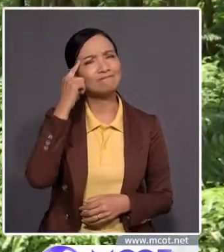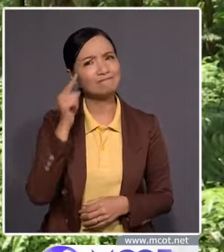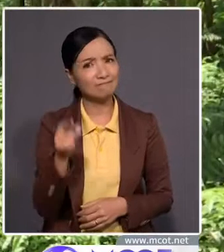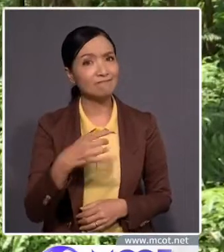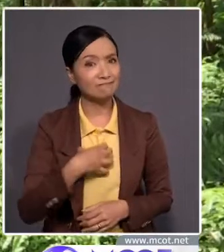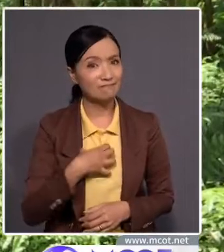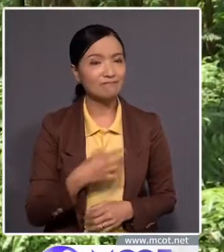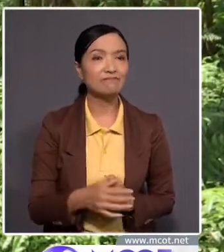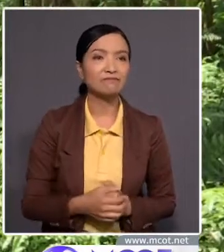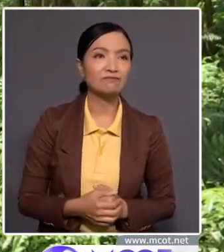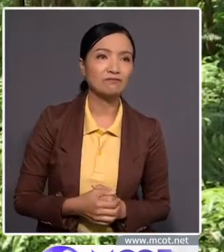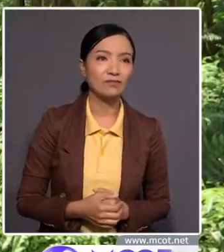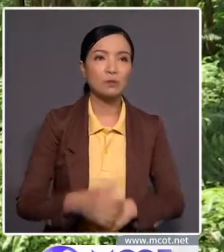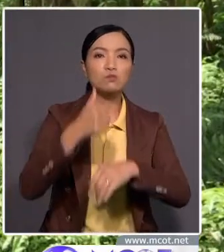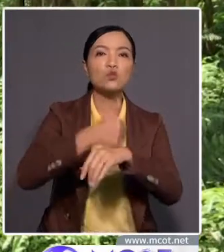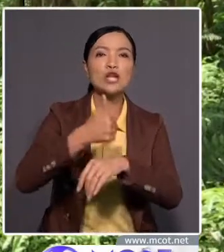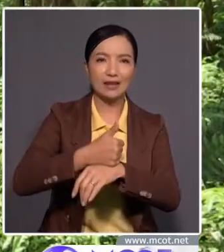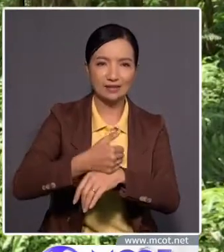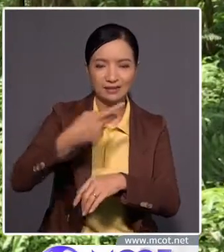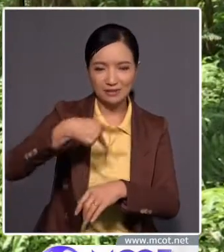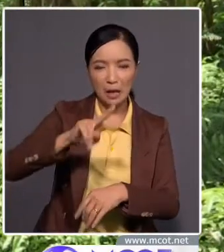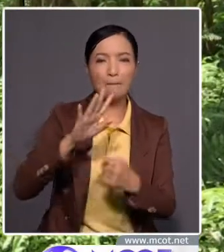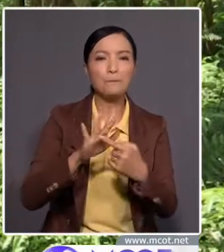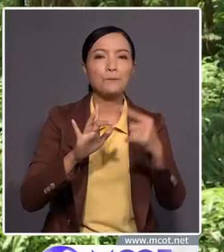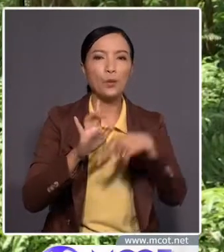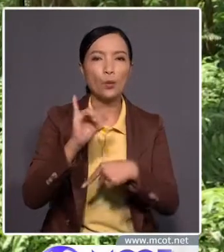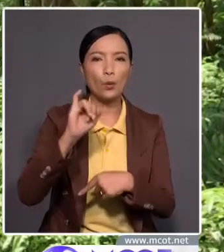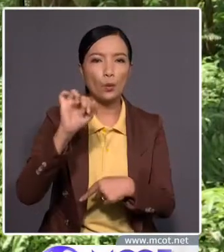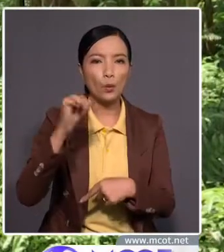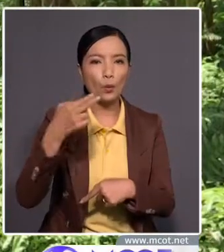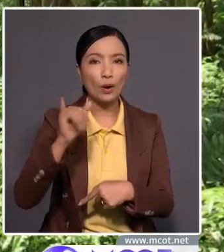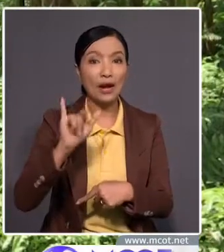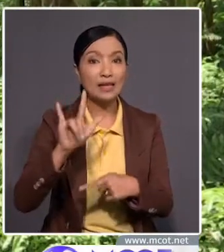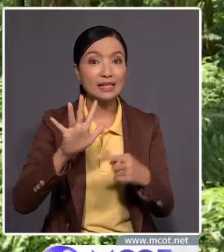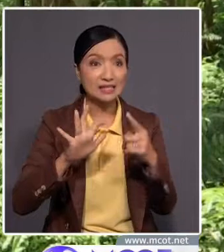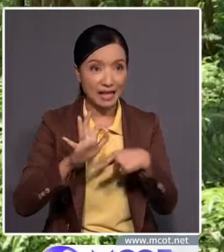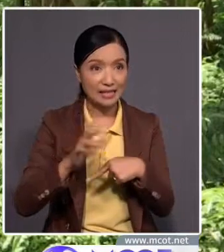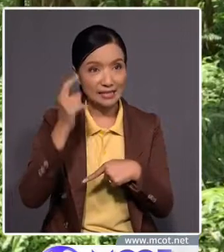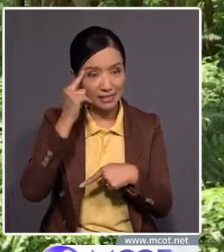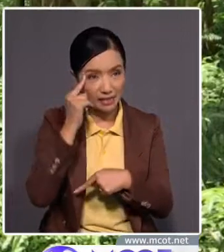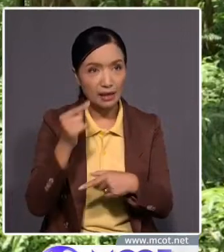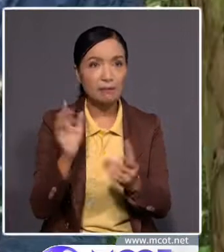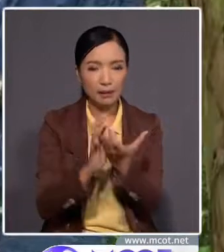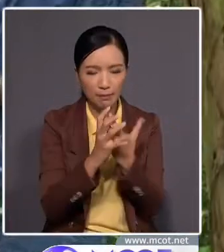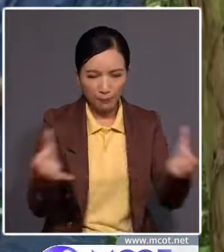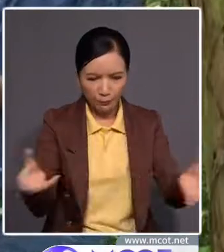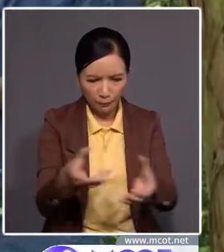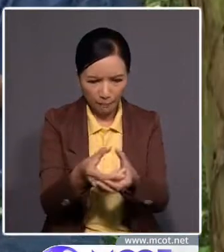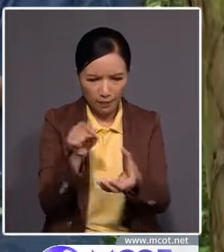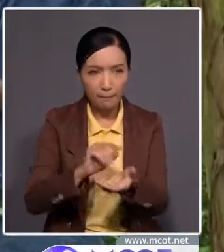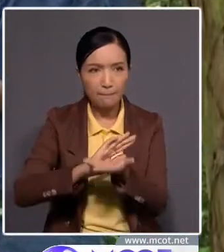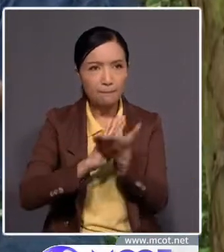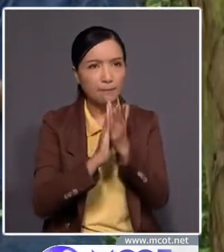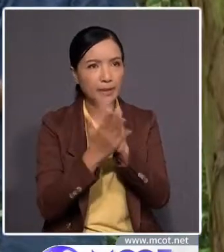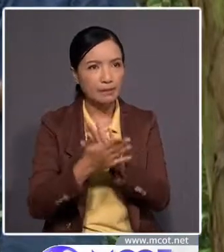ะครับเนื่องจากว่าเป็นผู้ใหญ่ไม่ได้คิดการน้อยคือจะทำการเขาเรียกอะไรแปรรูปผักกูดใช่ไหม ใช่ครับเป็นแผ่นอัด